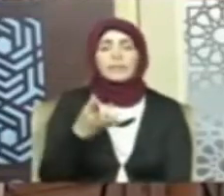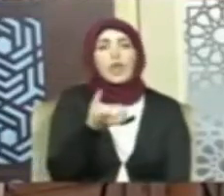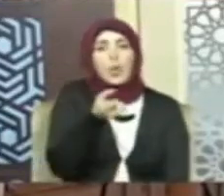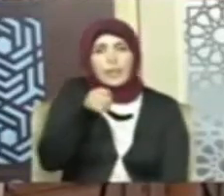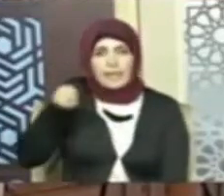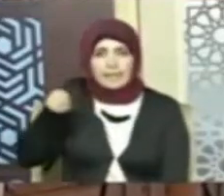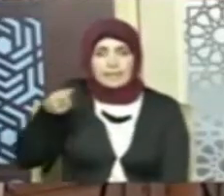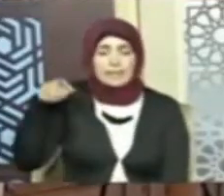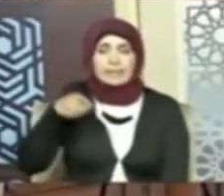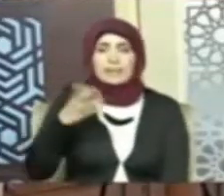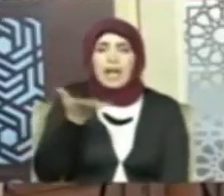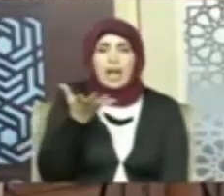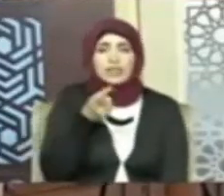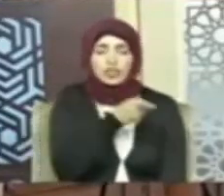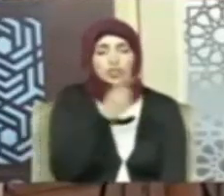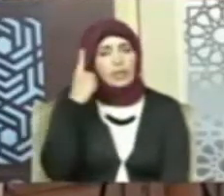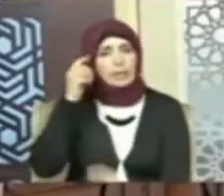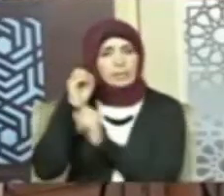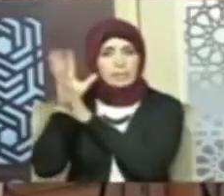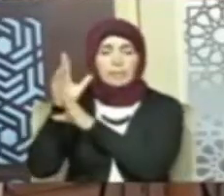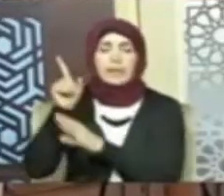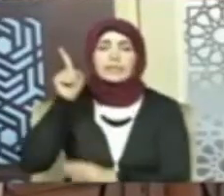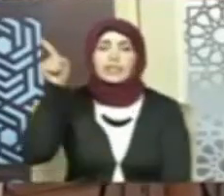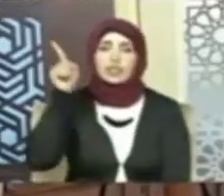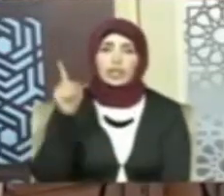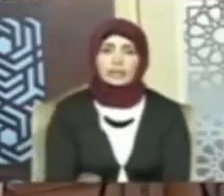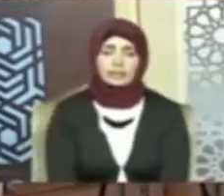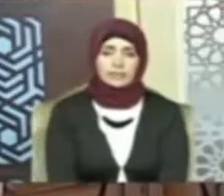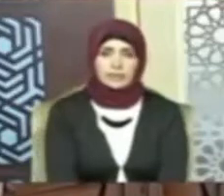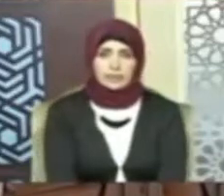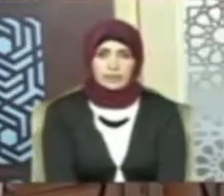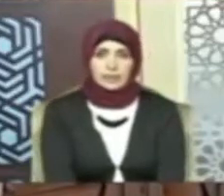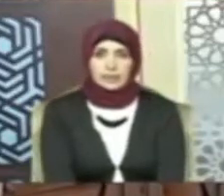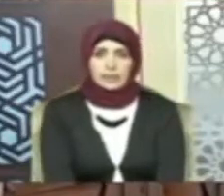وتنزع الملك ممن تشاء،